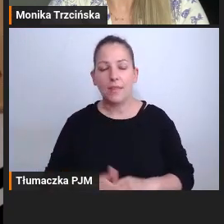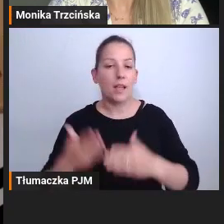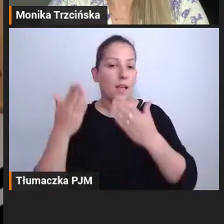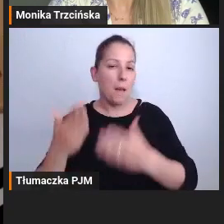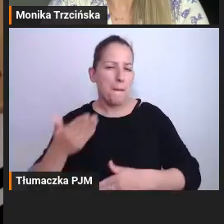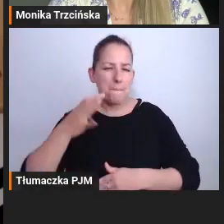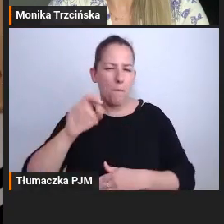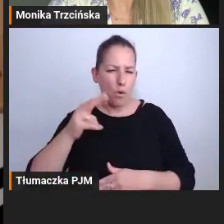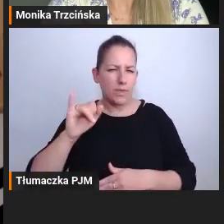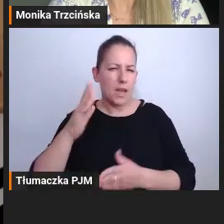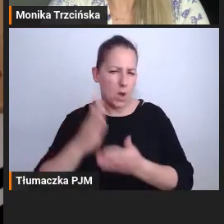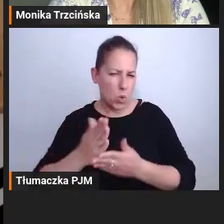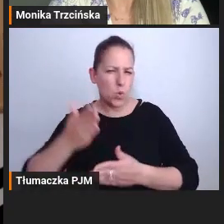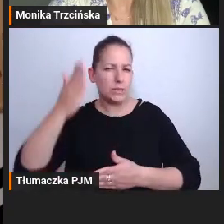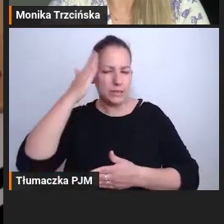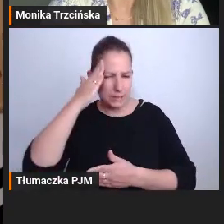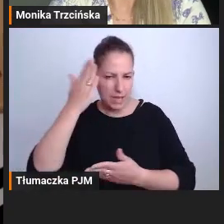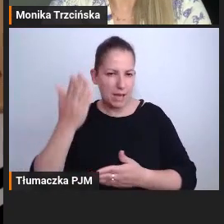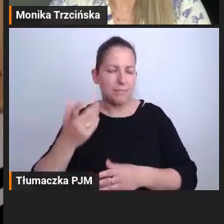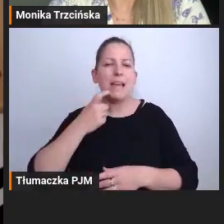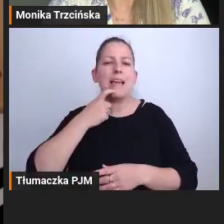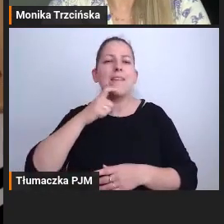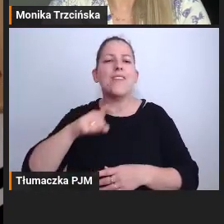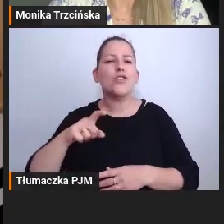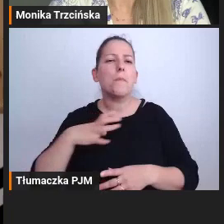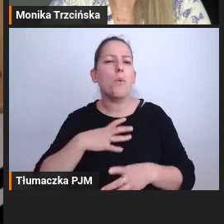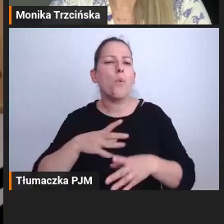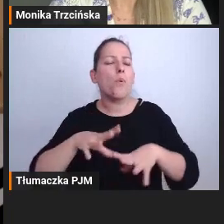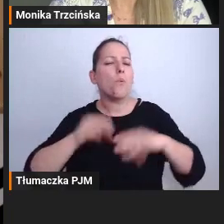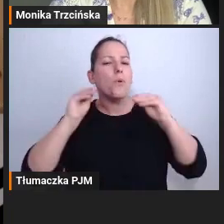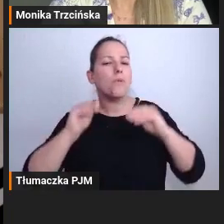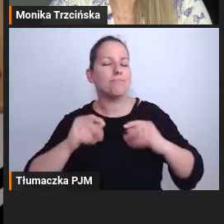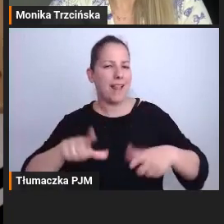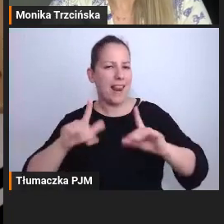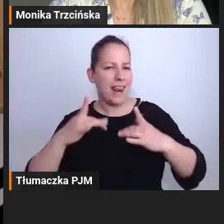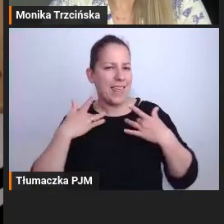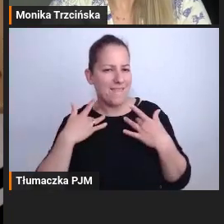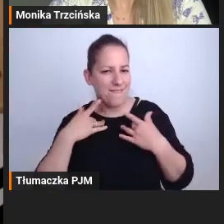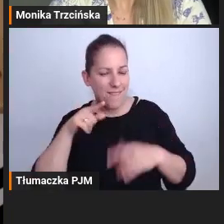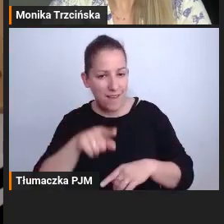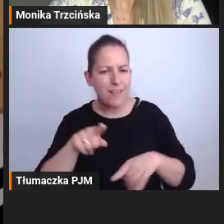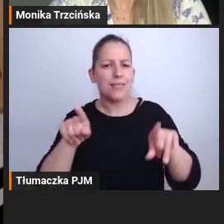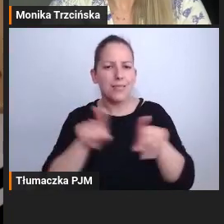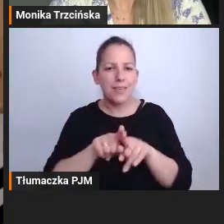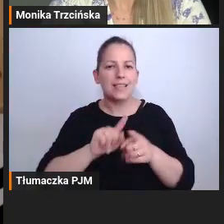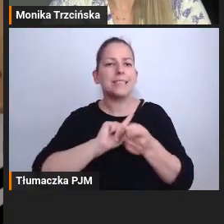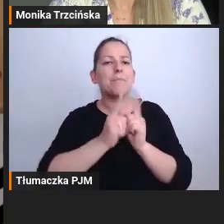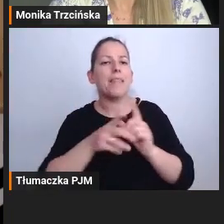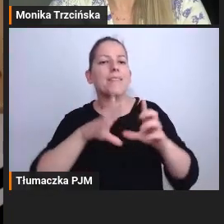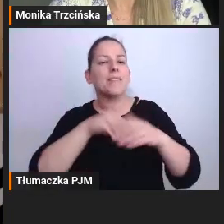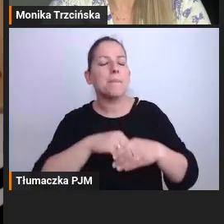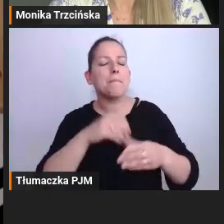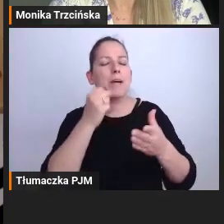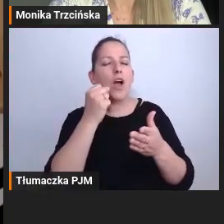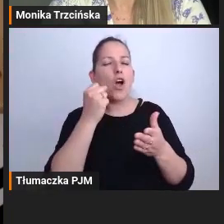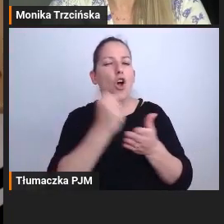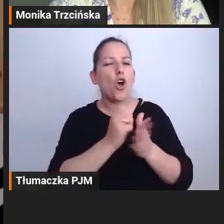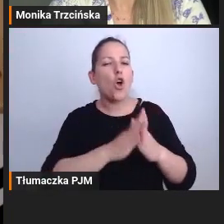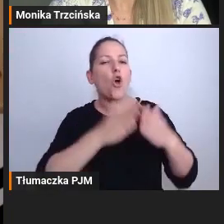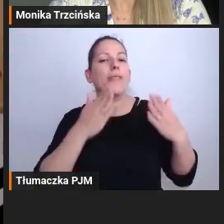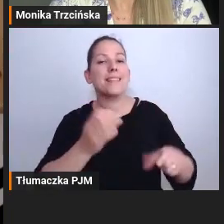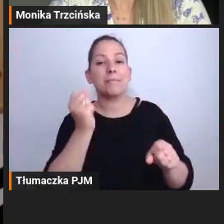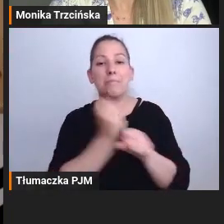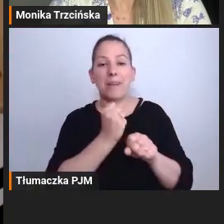powinniście już znać, bo kwiecień zaczynaliśmy od live'a, również o zmianach w kodeksie pracy, o zmianach,